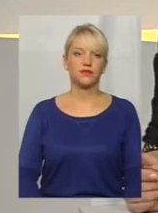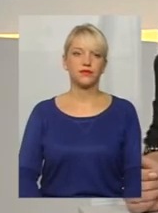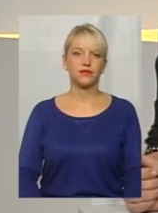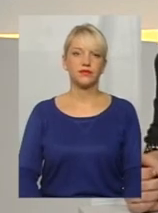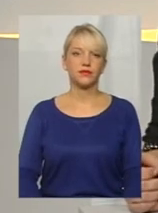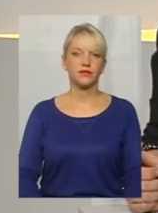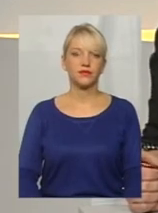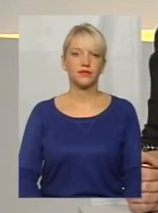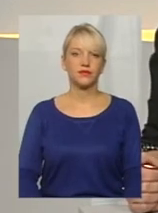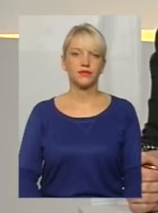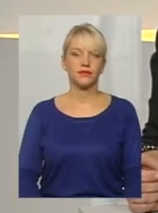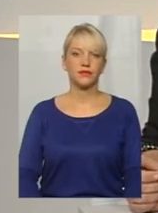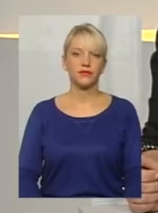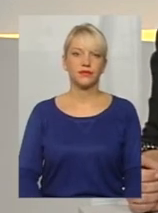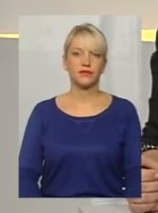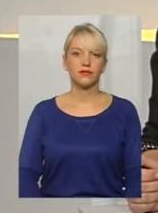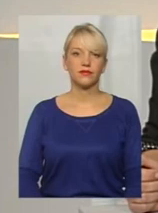режисерів.